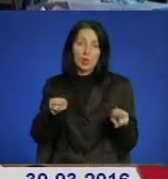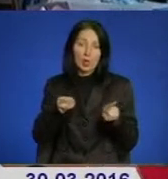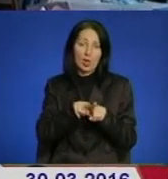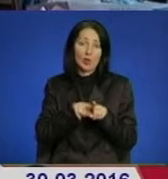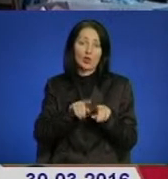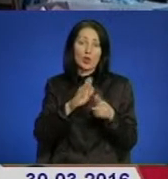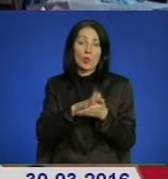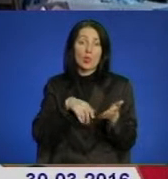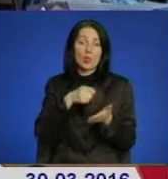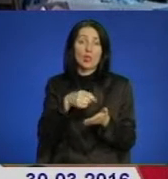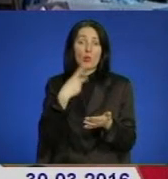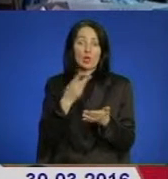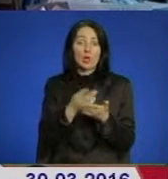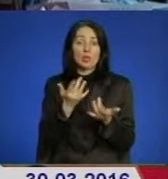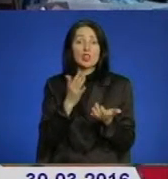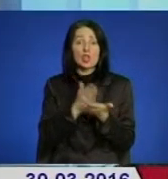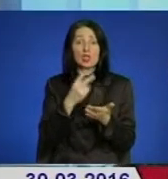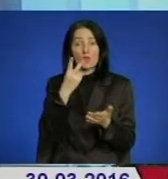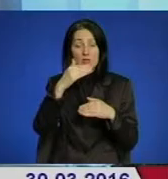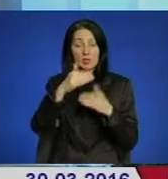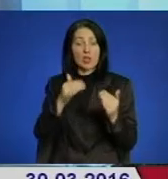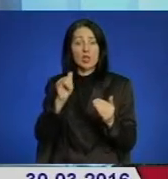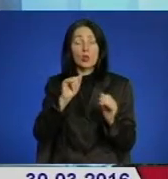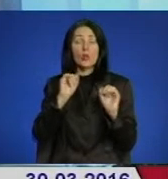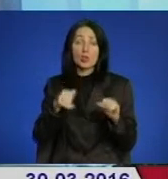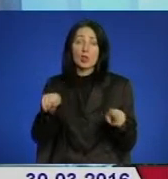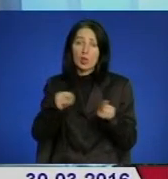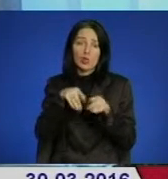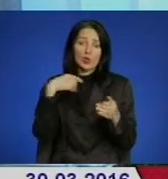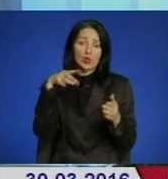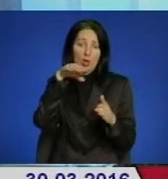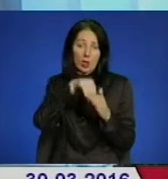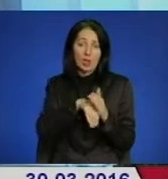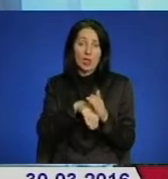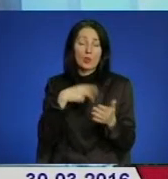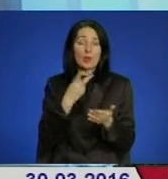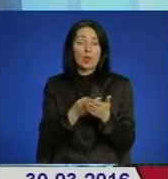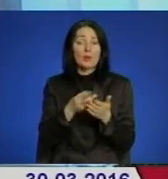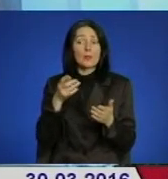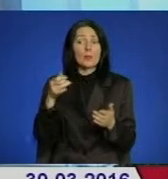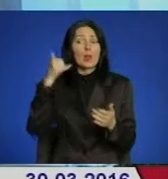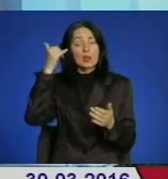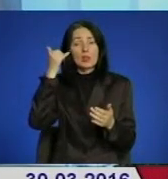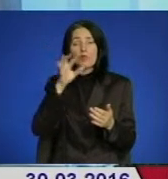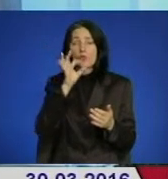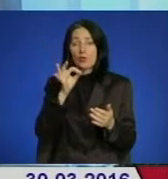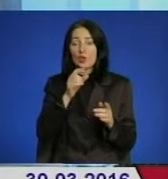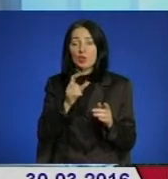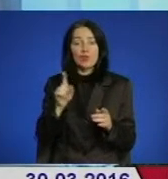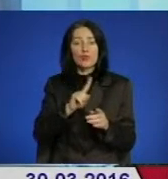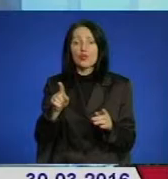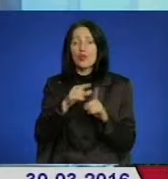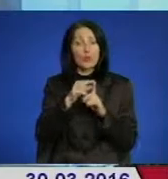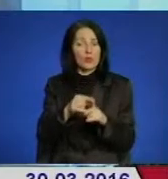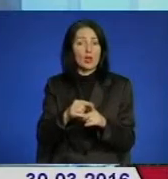є 2 скриньки, в які можна також кидати показники. На рахунок телефонів так само кажуть, що не відповідають, музика просто грає і не відповідають на... І